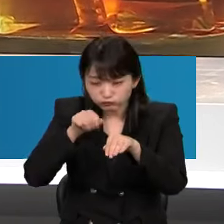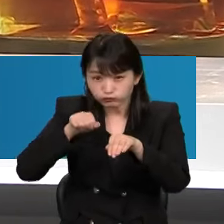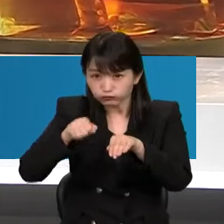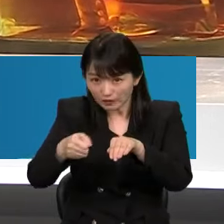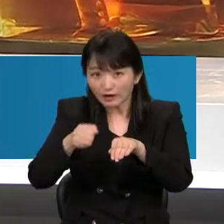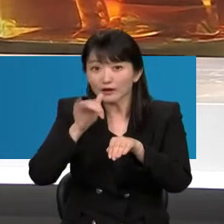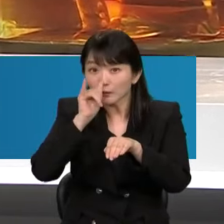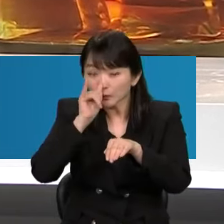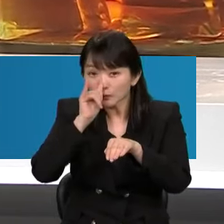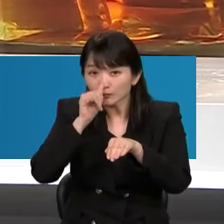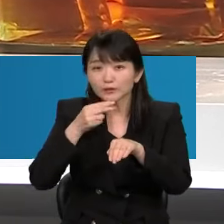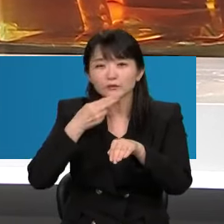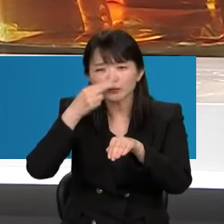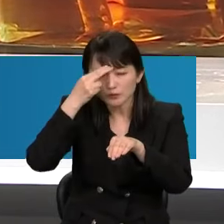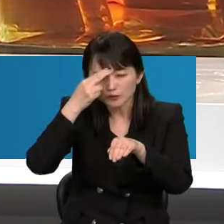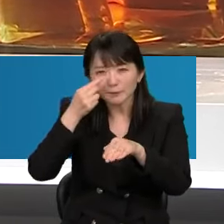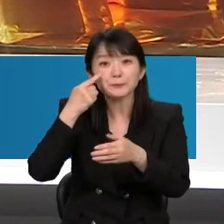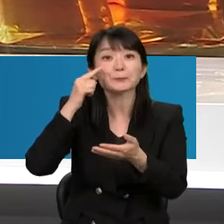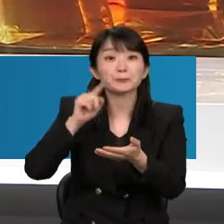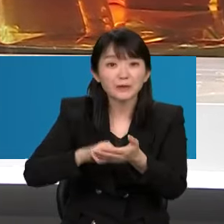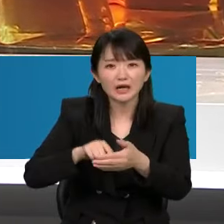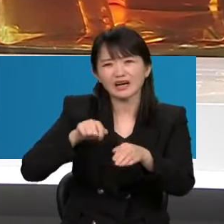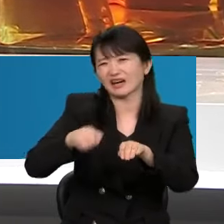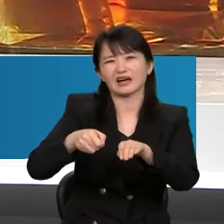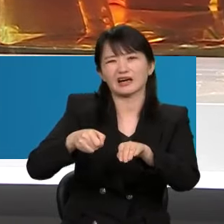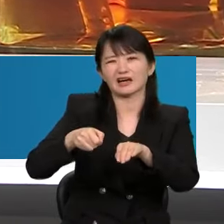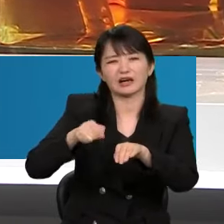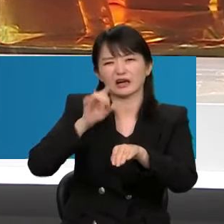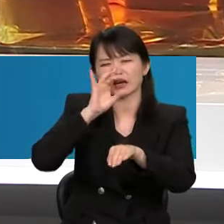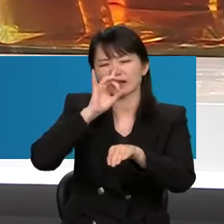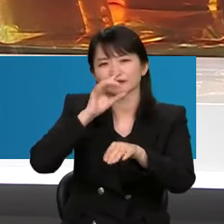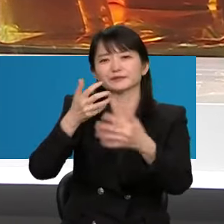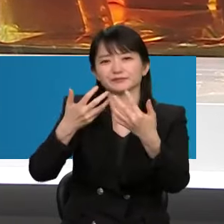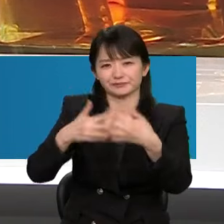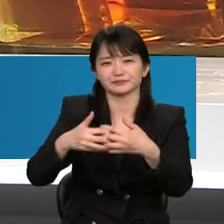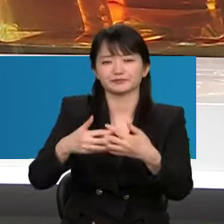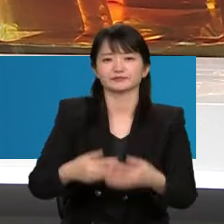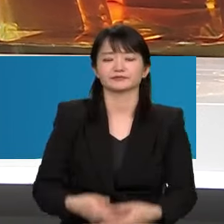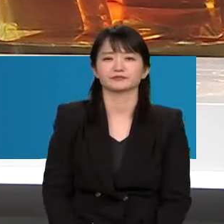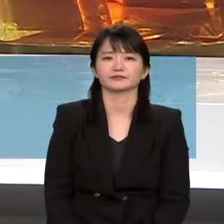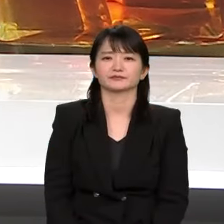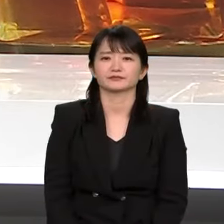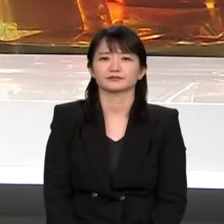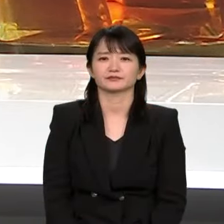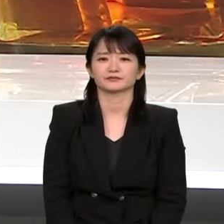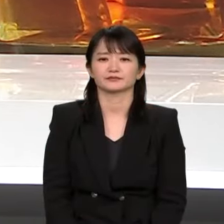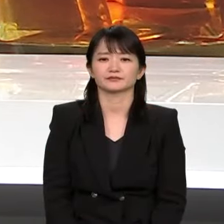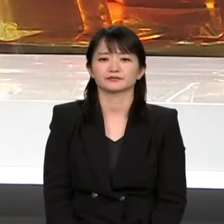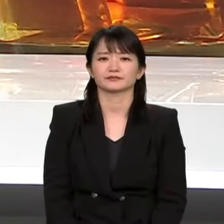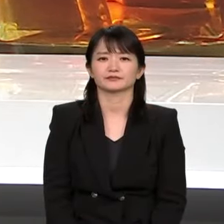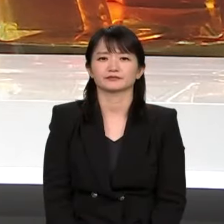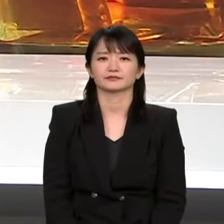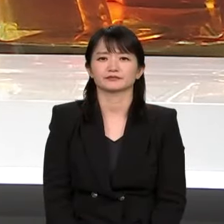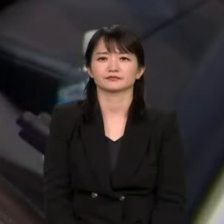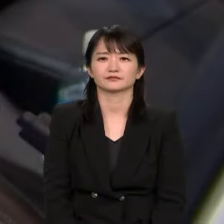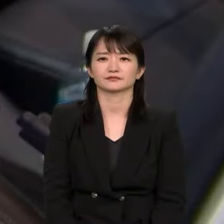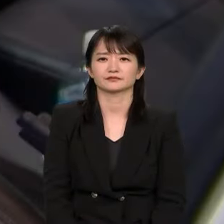걸리는데 알코올이 감지되면 아예 시동조차 걸리지 않도록 만든 장치입니다. 김일환 기자입니다.